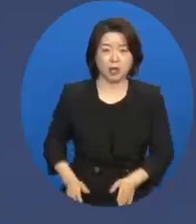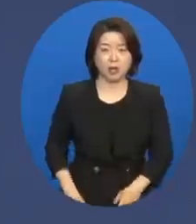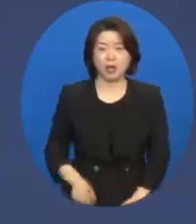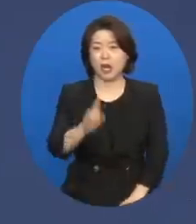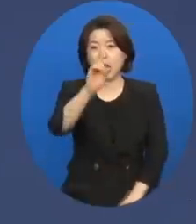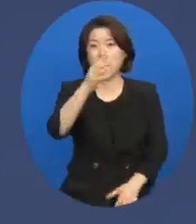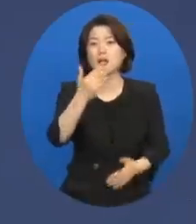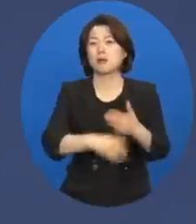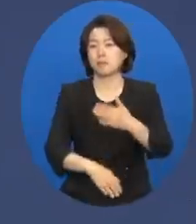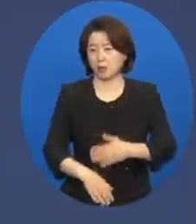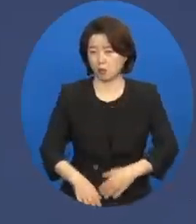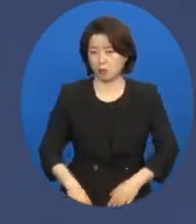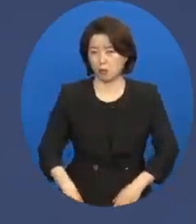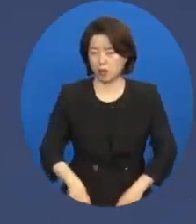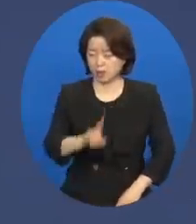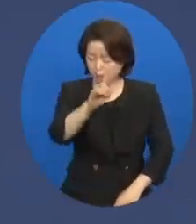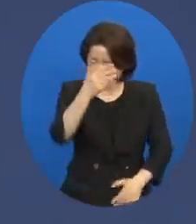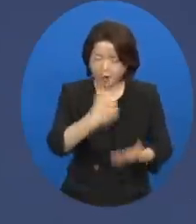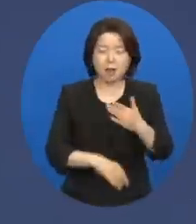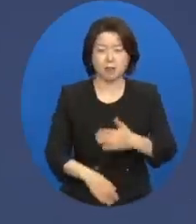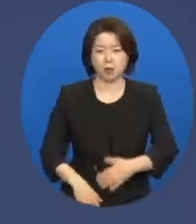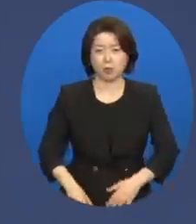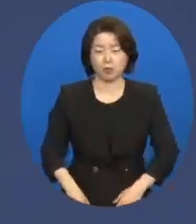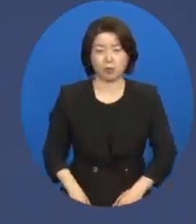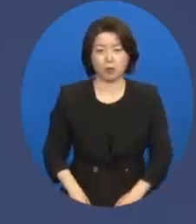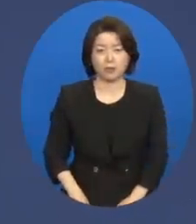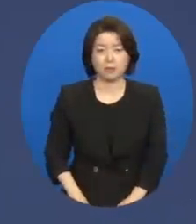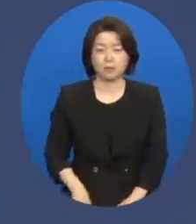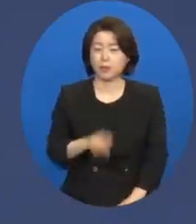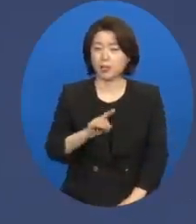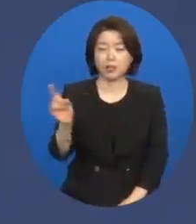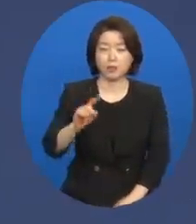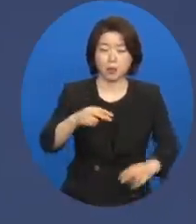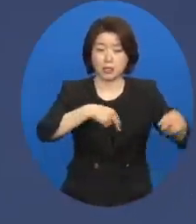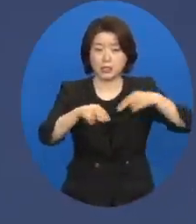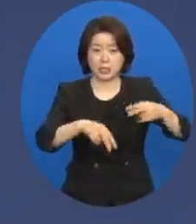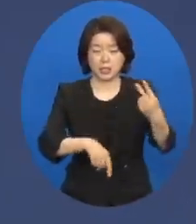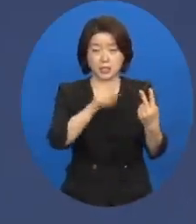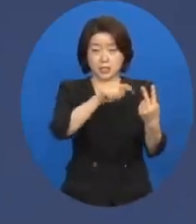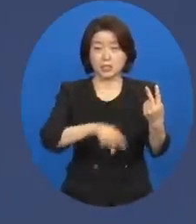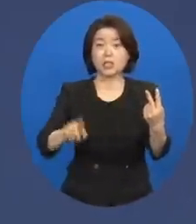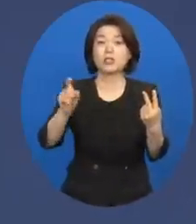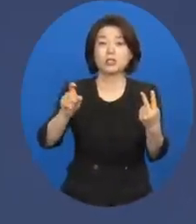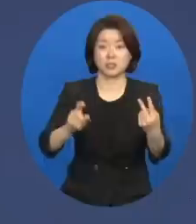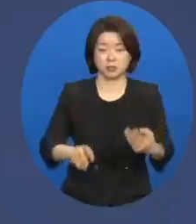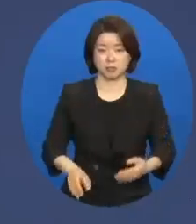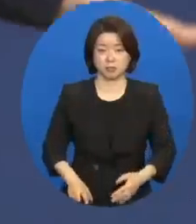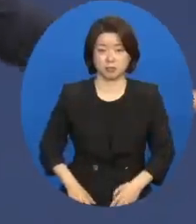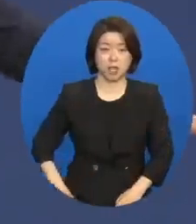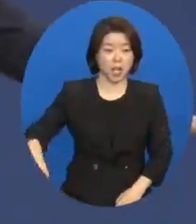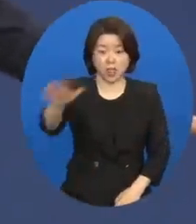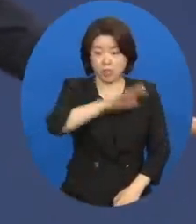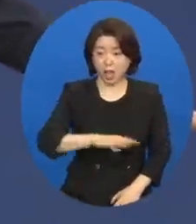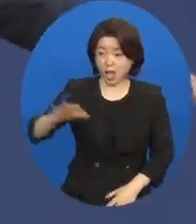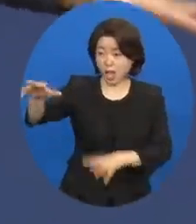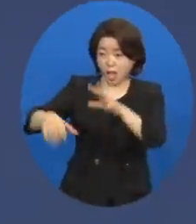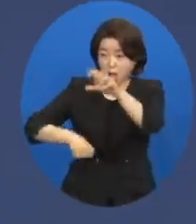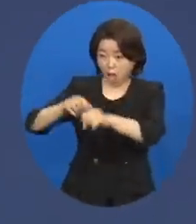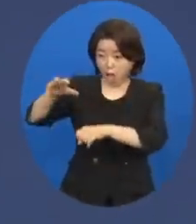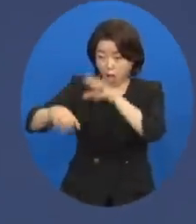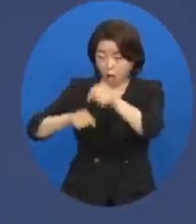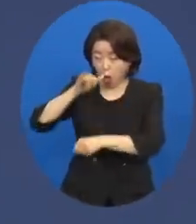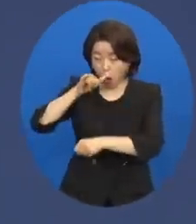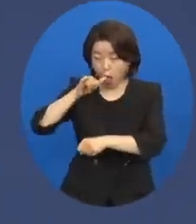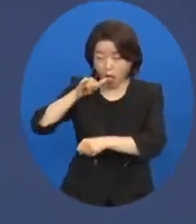딱 빼고 딱 한 가지만 빼고 그게 사사기 2장 10절이 말해주는 거예요. 딴 거 다 얻었는데요